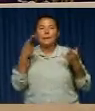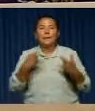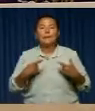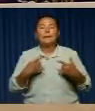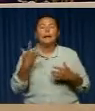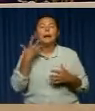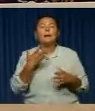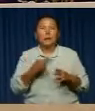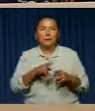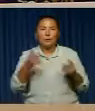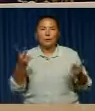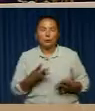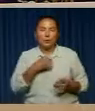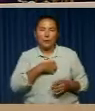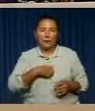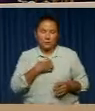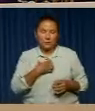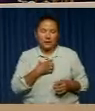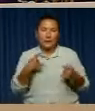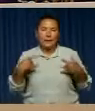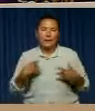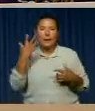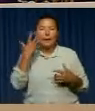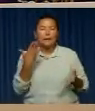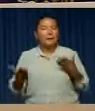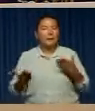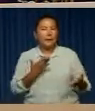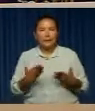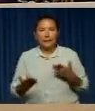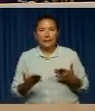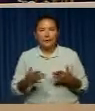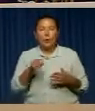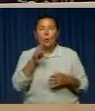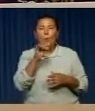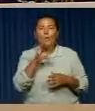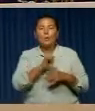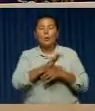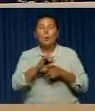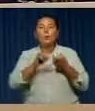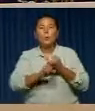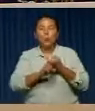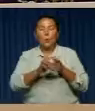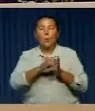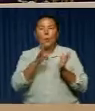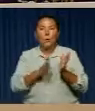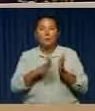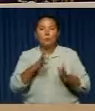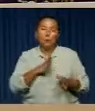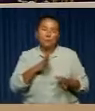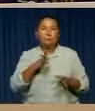түсеміз? Айта кетейін, маман ретінде айтайын. Рентгенге түсеміз, егер COVID-19 болсын, болмасын